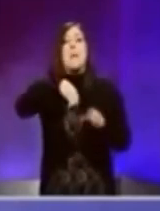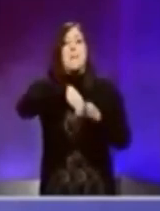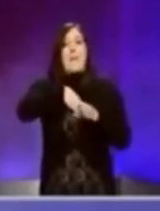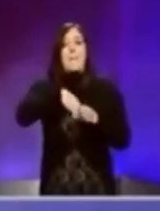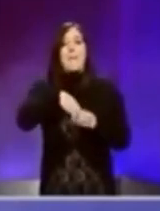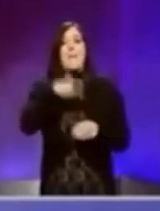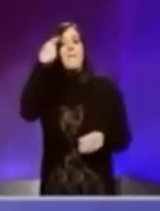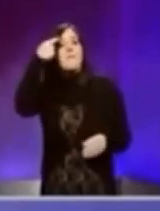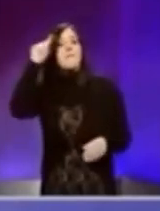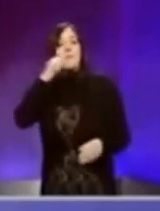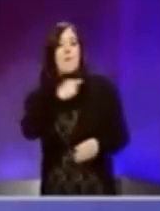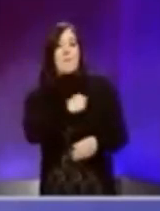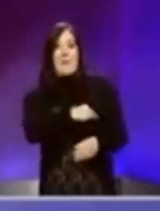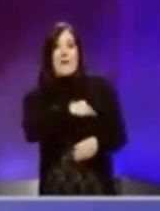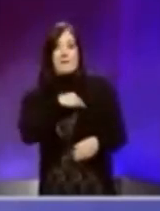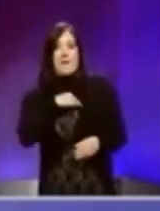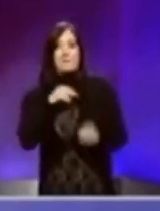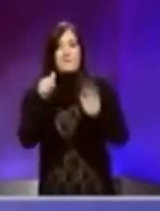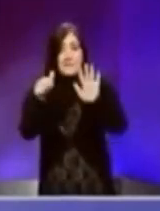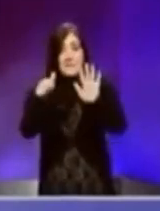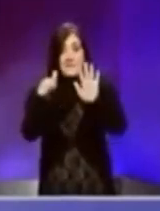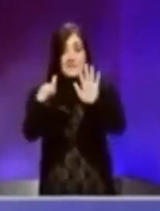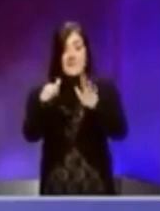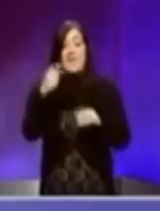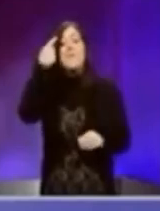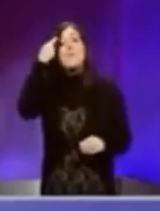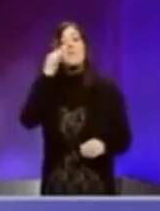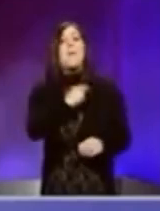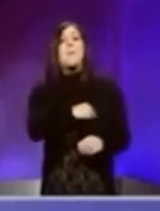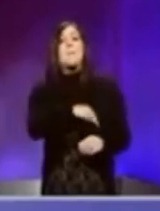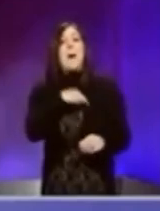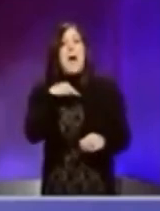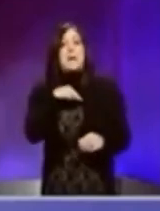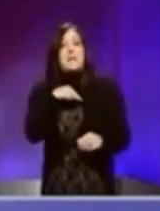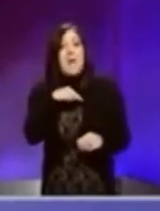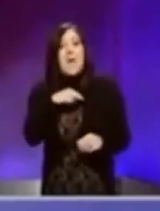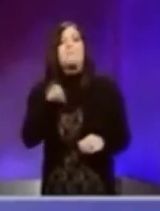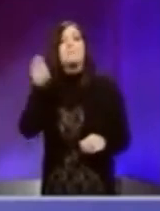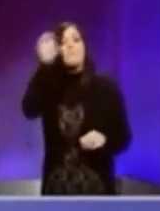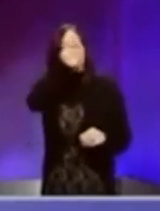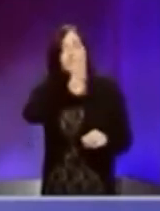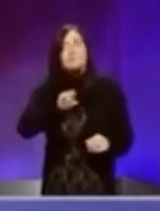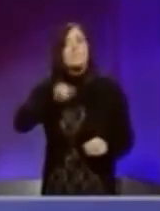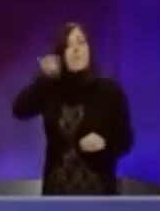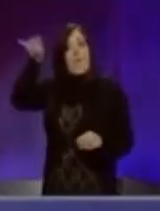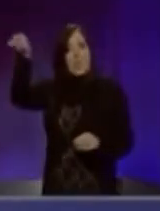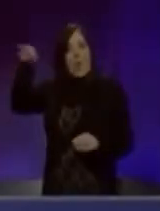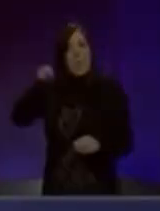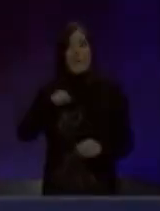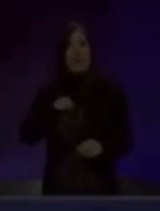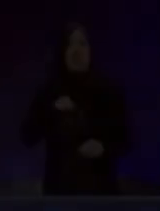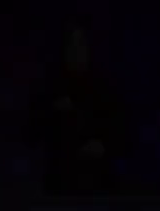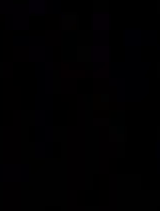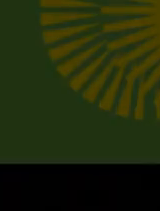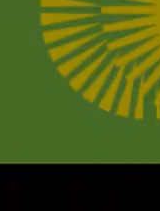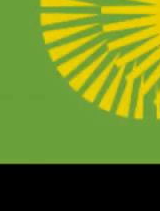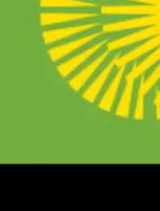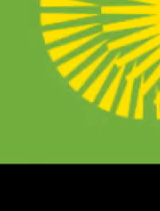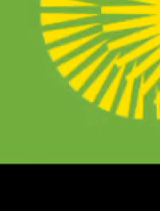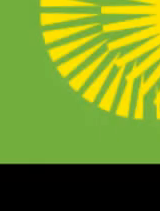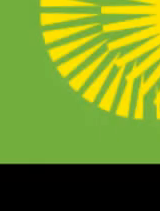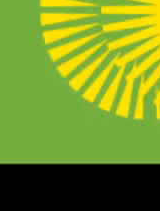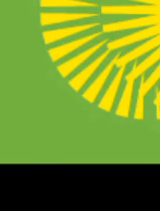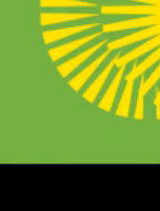Malta li ser ikun jiffurmaw parti mill-uniku istituzzjoni fl-Unjoni Ewropea li hija eletta b'mod demokratiku.